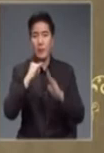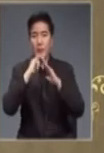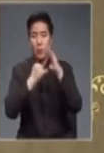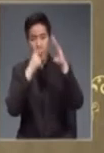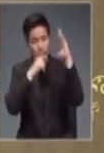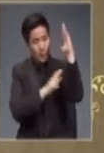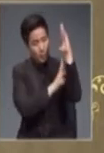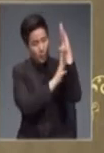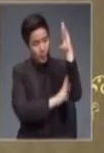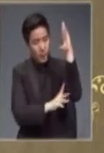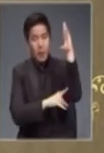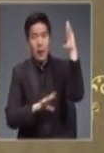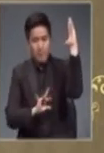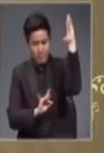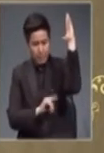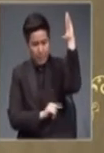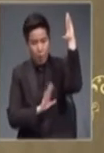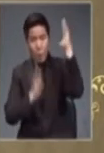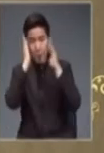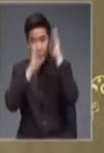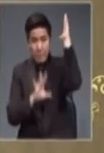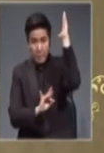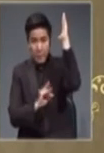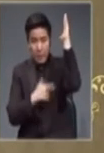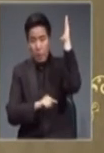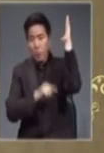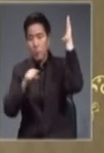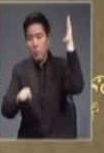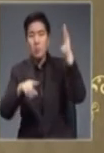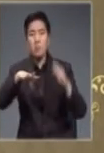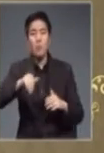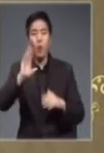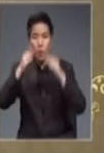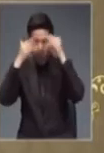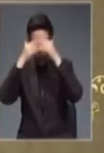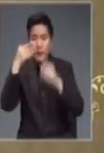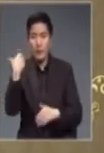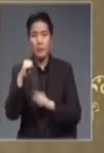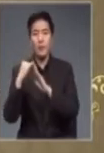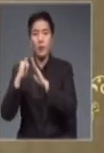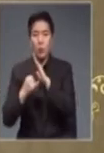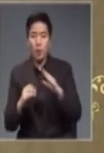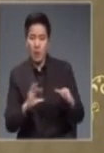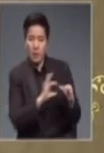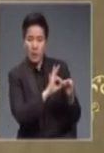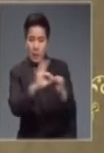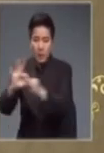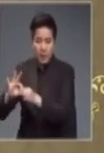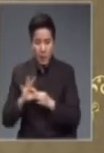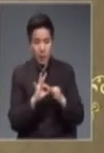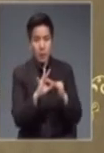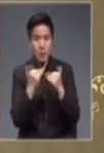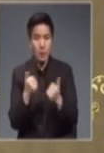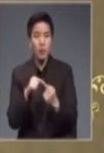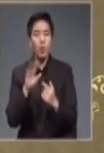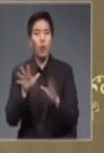ได้ลดขนาดองคาพยพลดการใช้จ่ายภาครัฐลงได้ค่าใช้จ่ายประจำต่างๆลดลงนะครับเราจะได้นำงบประมาณเหล่านั้นไป